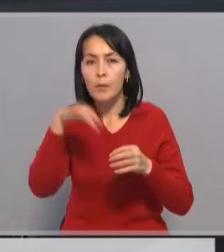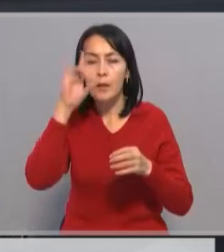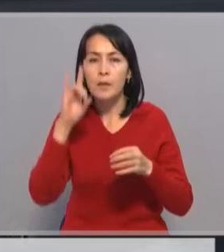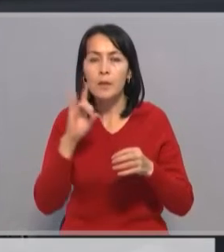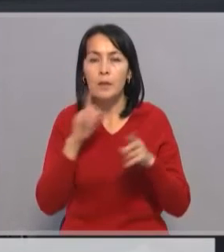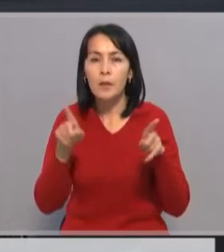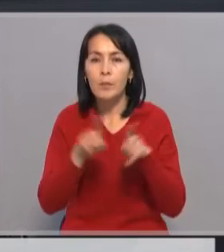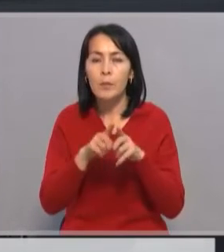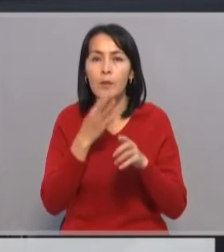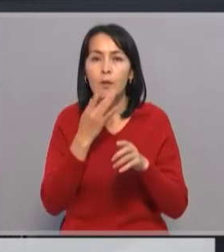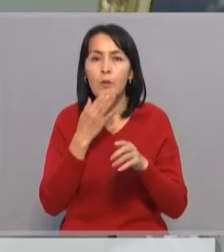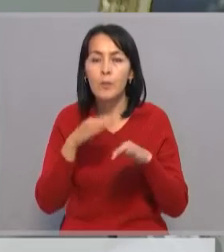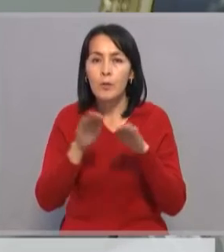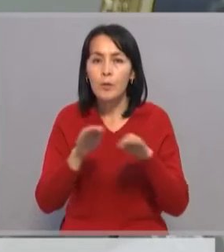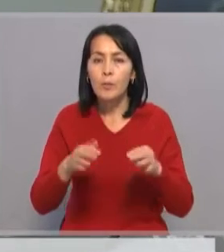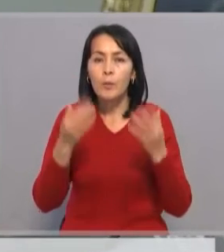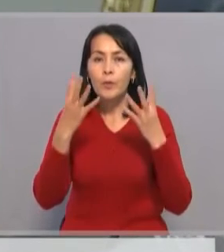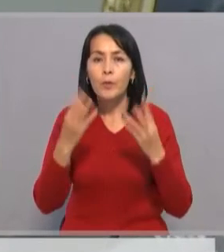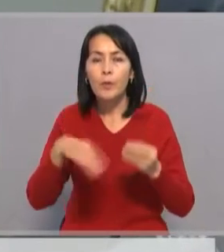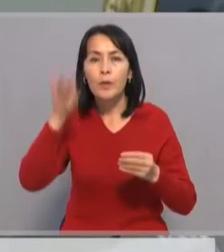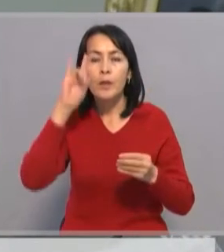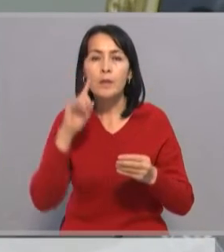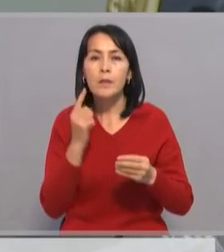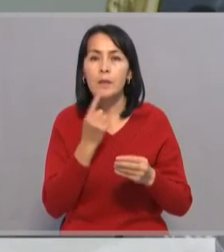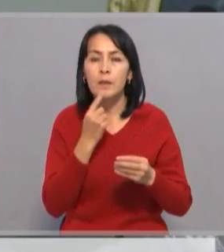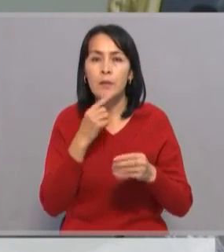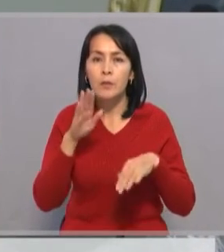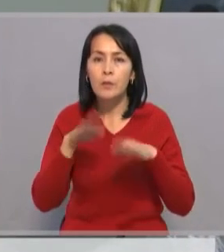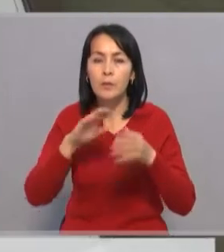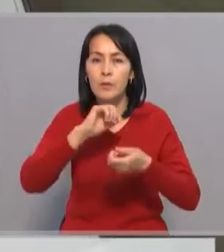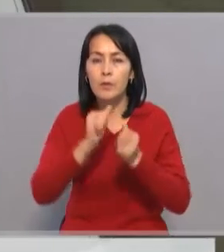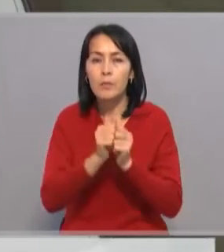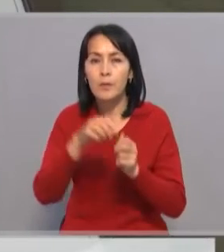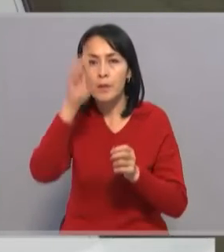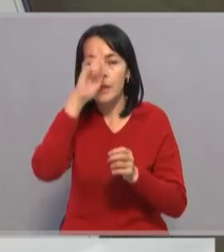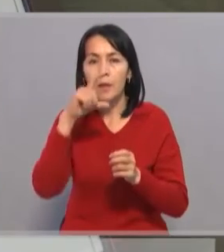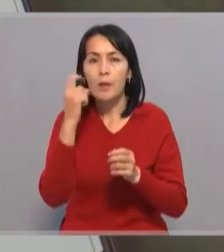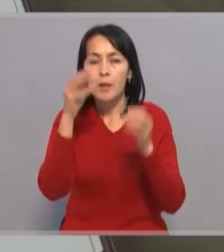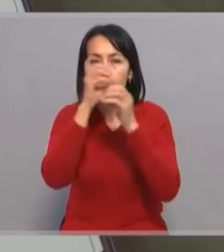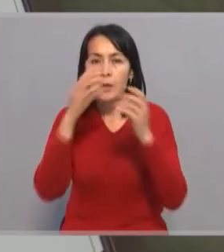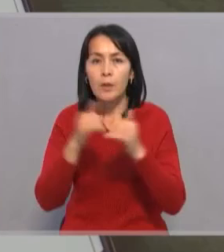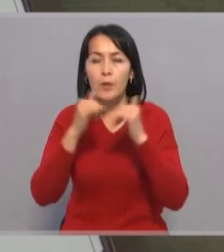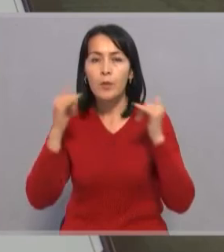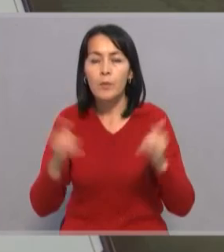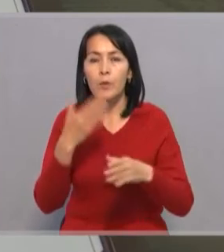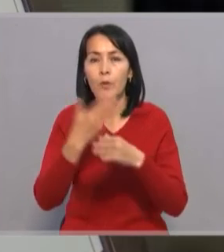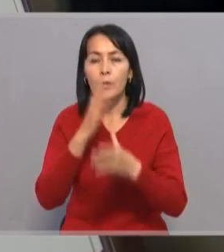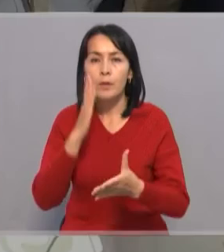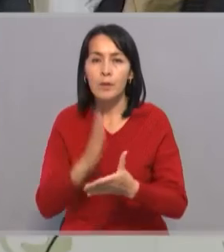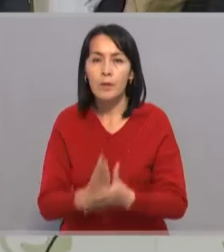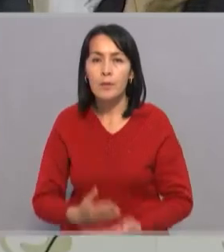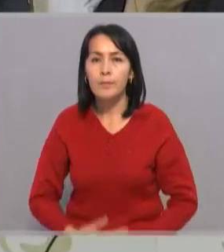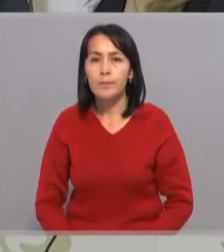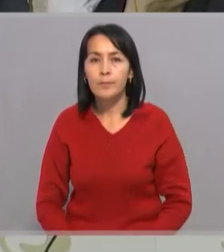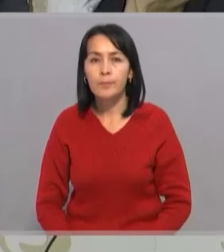халқына ұқсас ұлттың ұрпағы бүгінде қазақ тілін жетік меңгеріп, елдің экономикалық мәдени дамуына елеулі